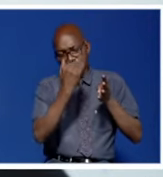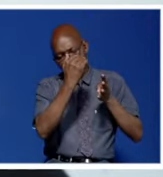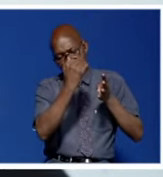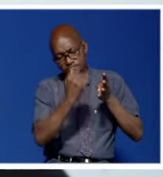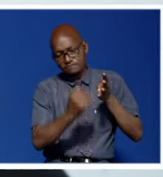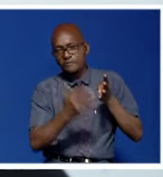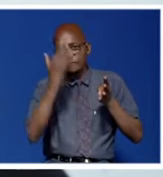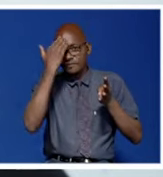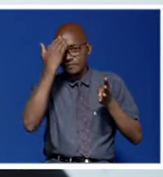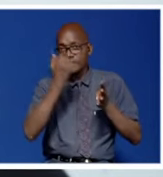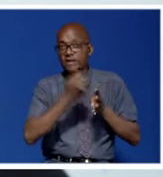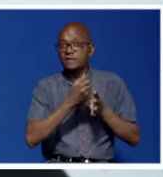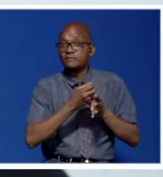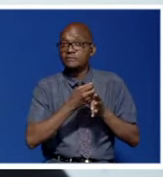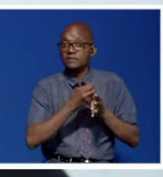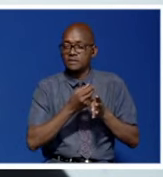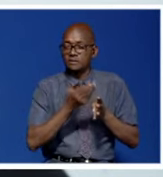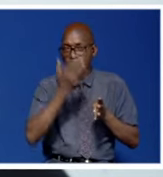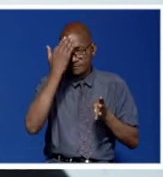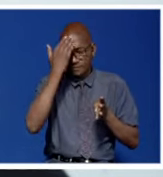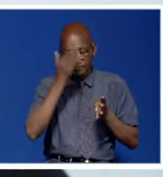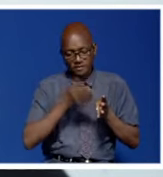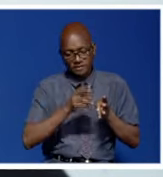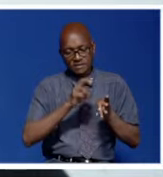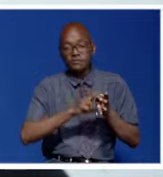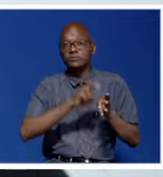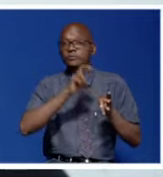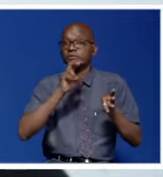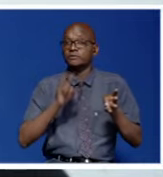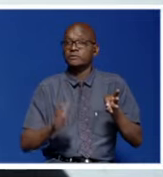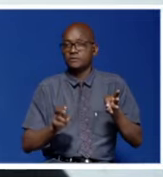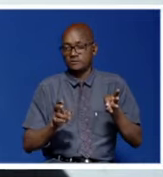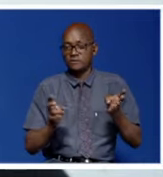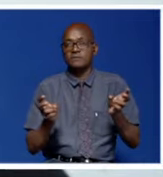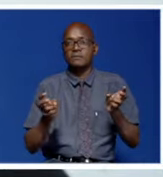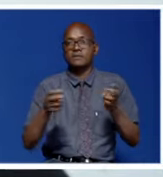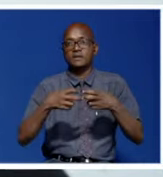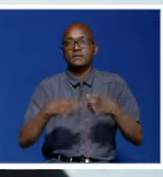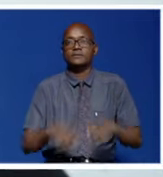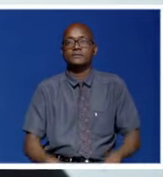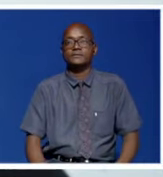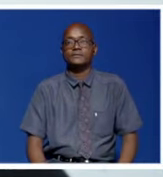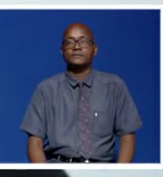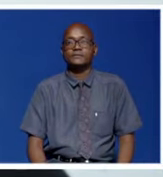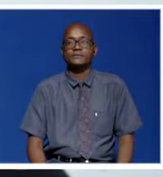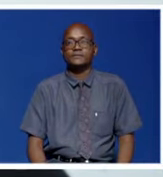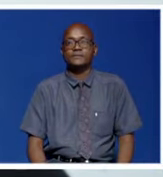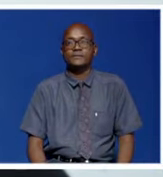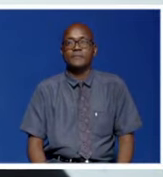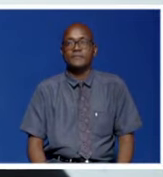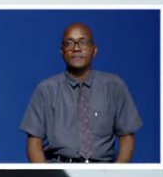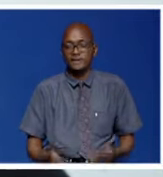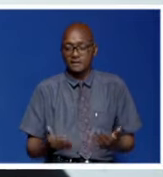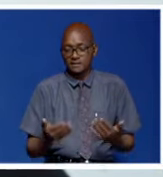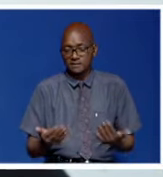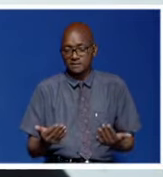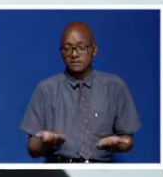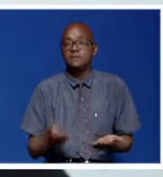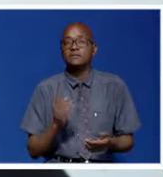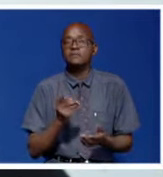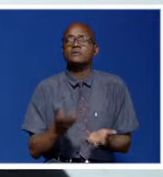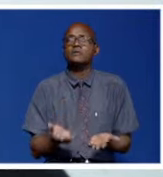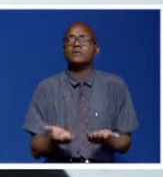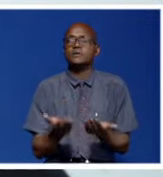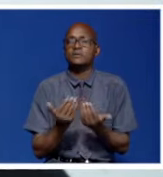na ujue jinsi ya kujitasua kwenye huo mtego. Ingawaji kuna zile ambazo sasa mnashiriki nyewe kwa